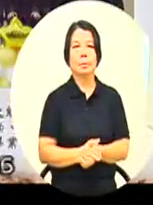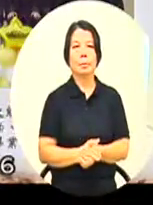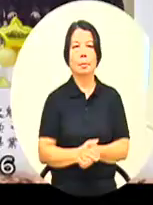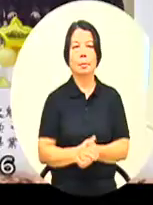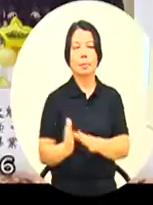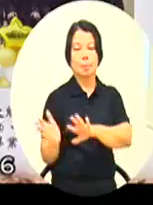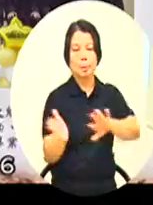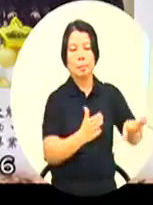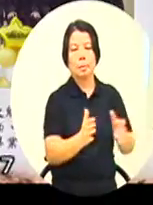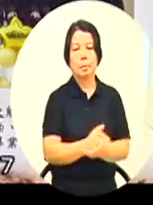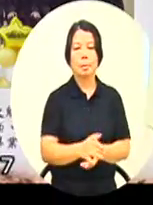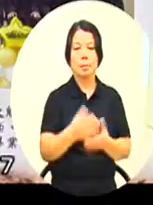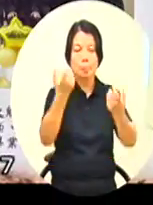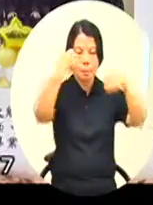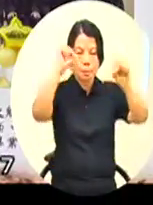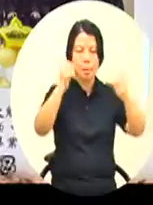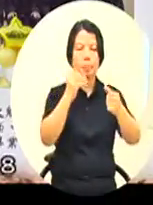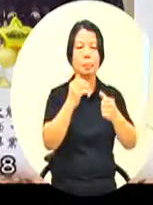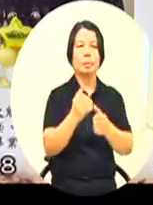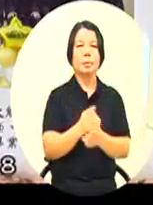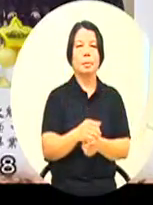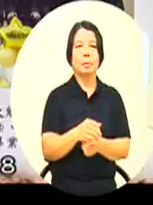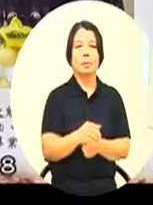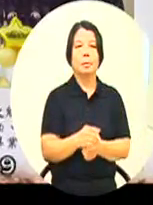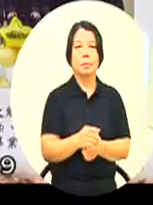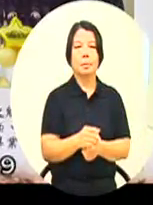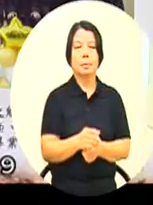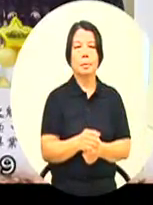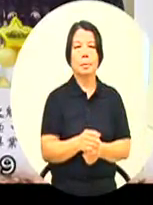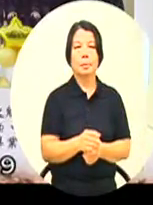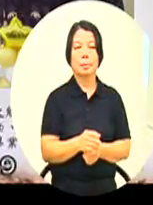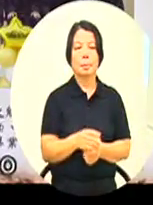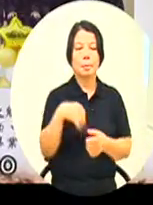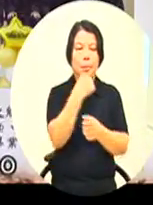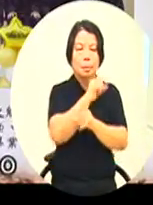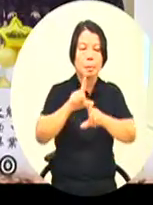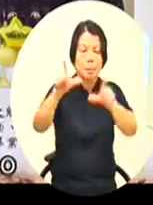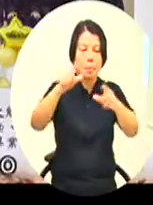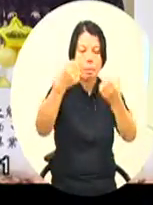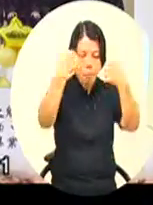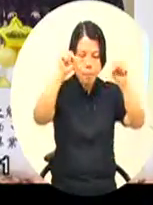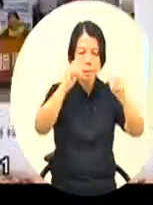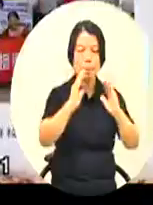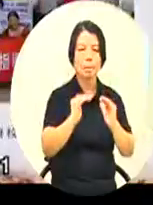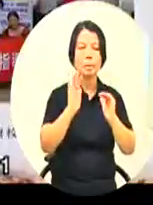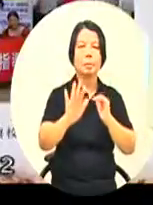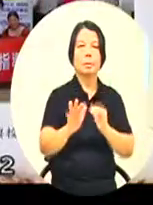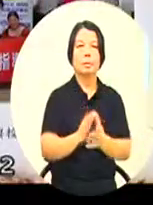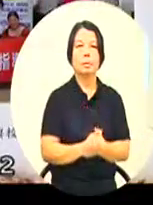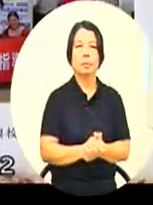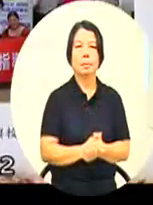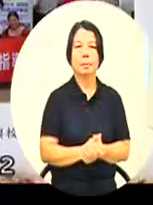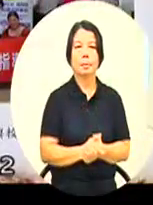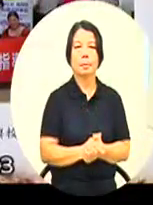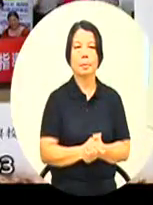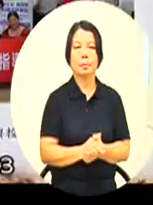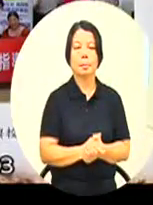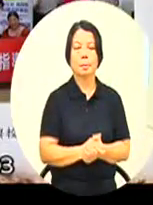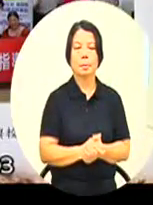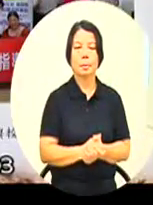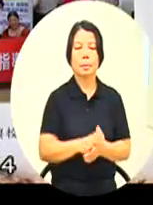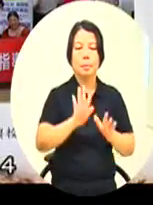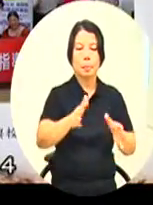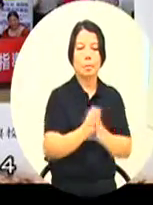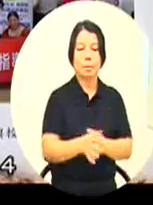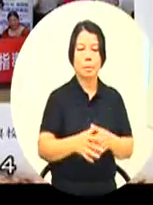那我们的毕业生已经有毕业的，下一页，台东班已经有毕业的典礼了，然后也有很多